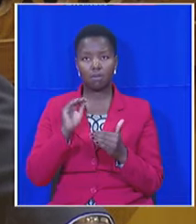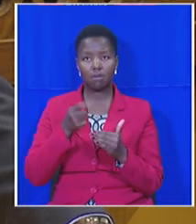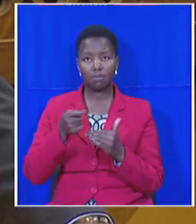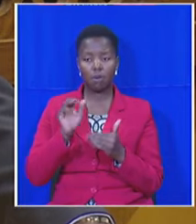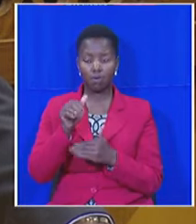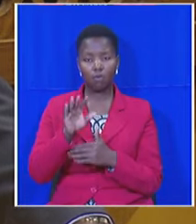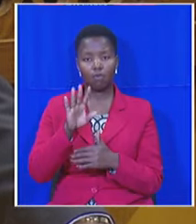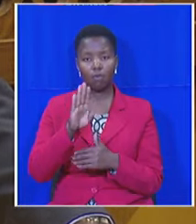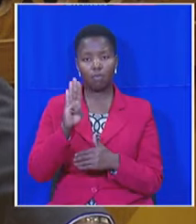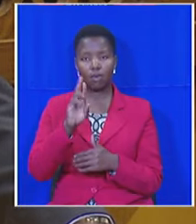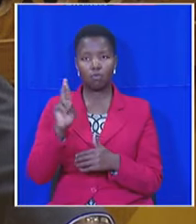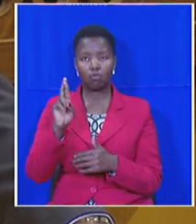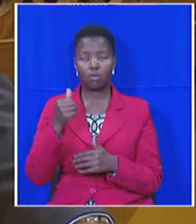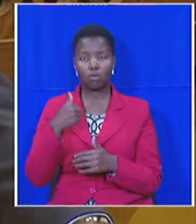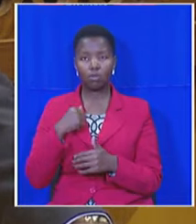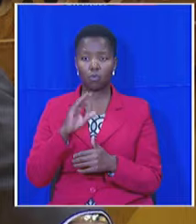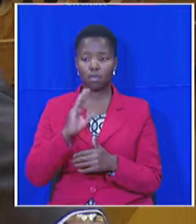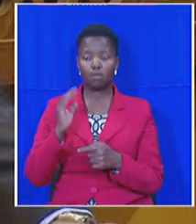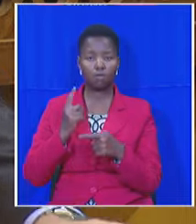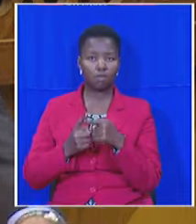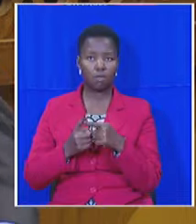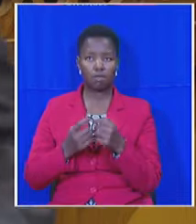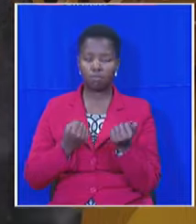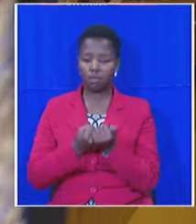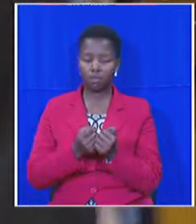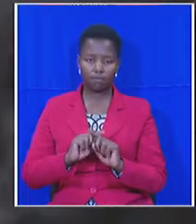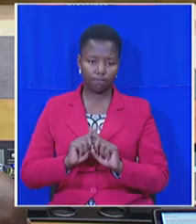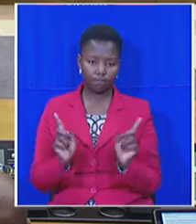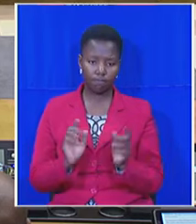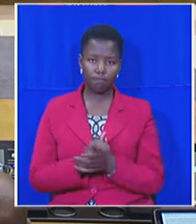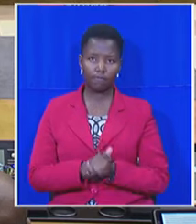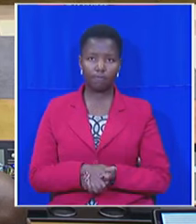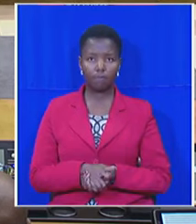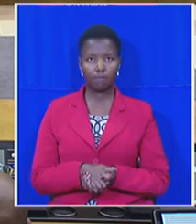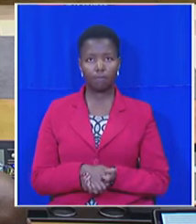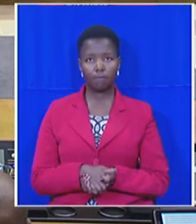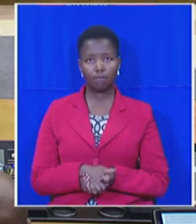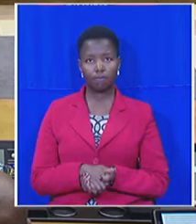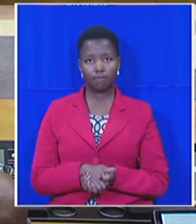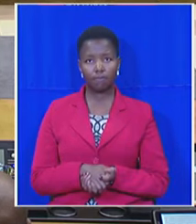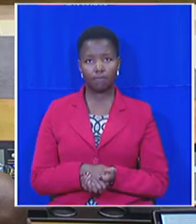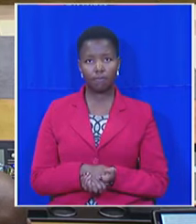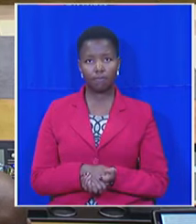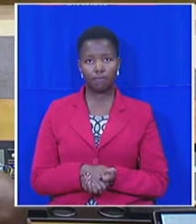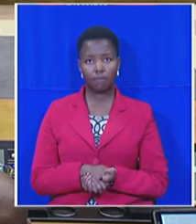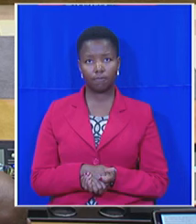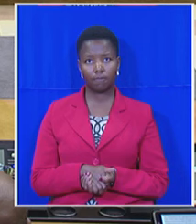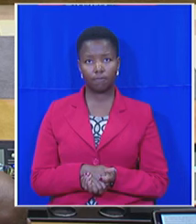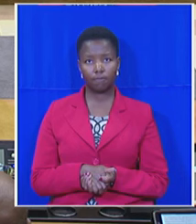nie hierdie jaar vir die eerste keer die begroting ondersteun nie. Dankie. Agbare lid Swart,